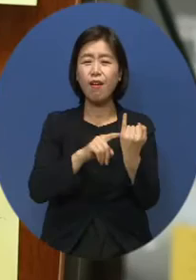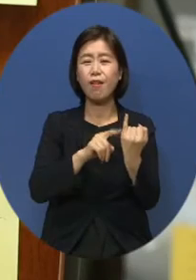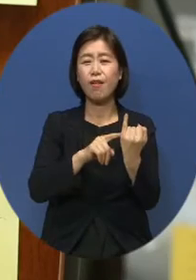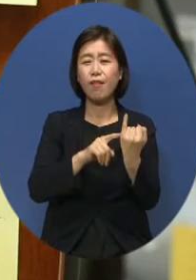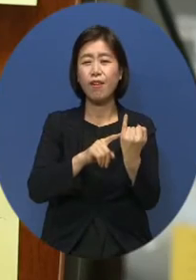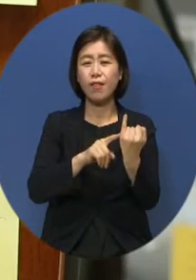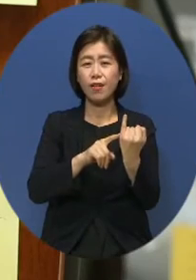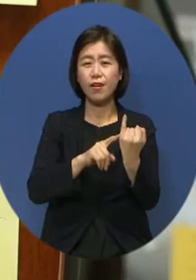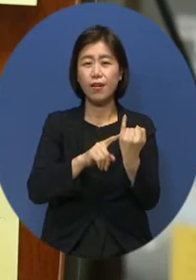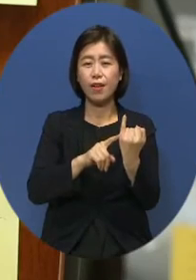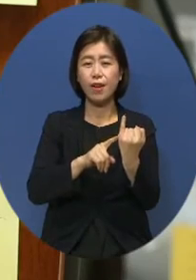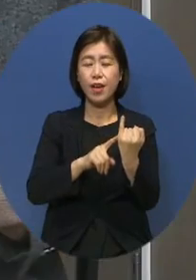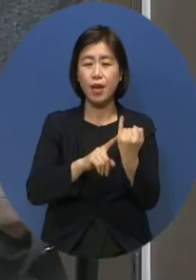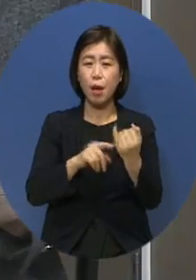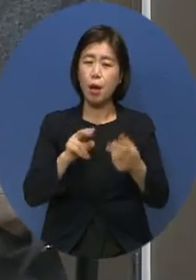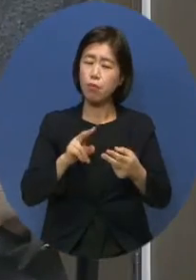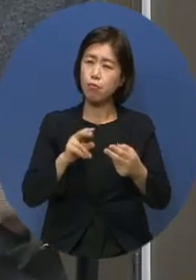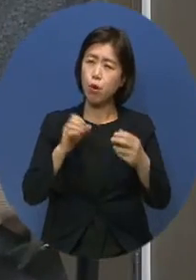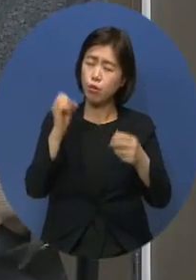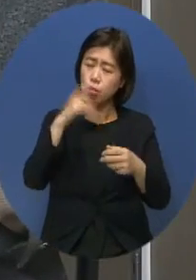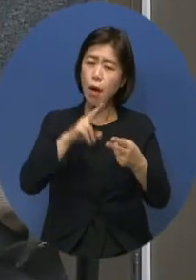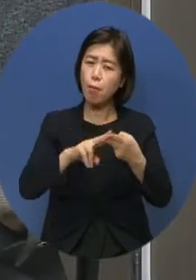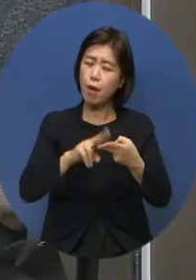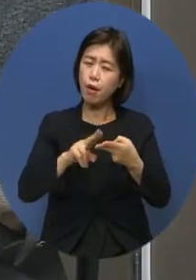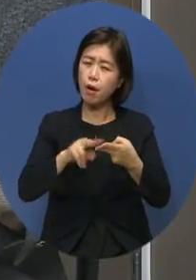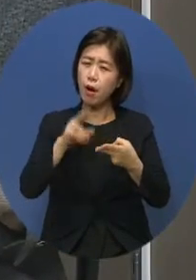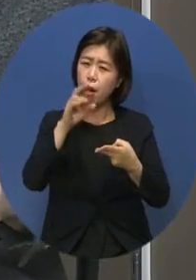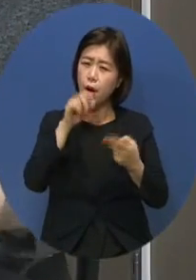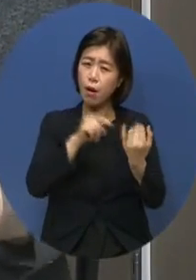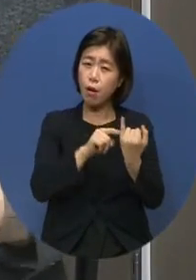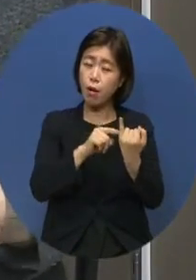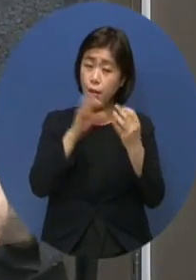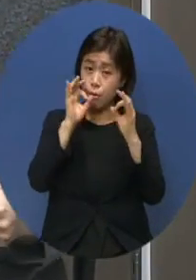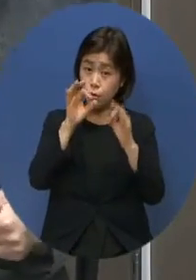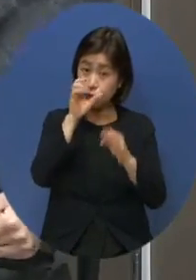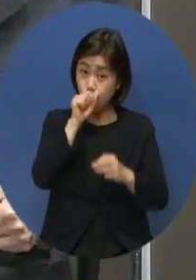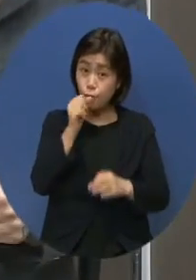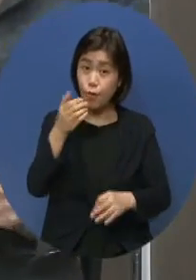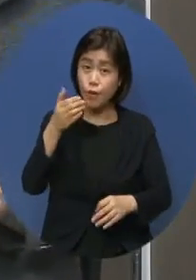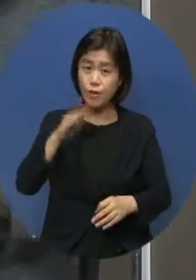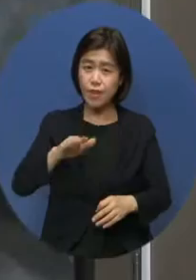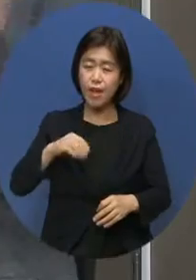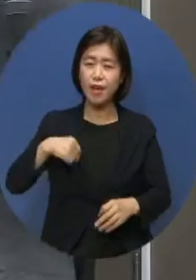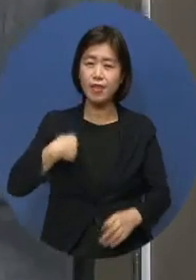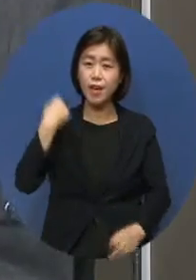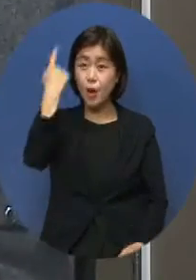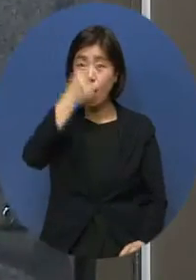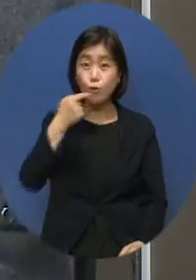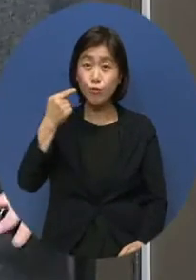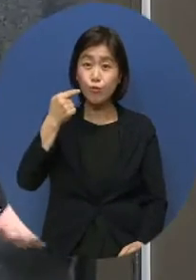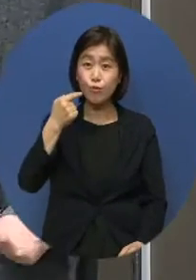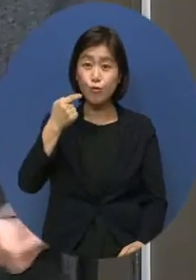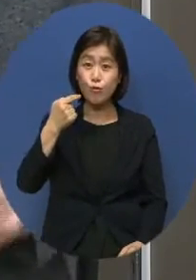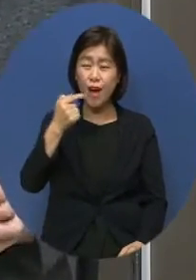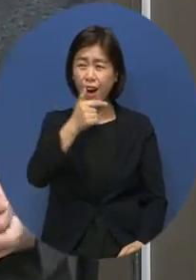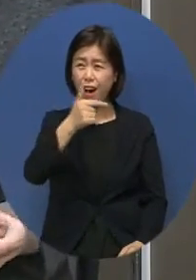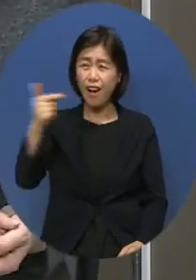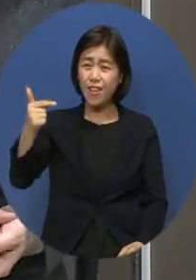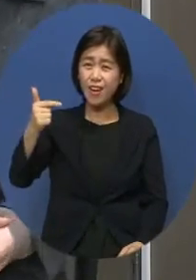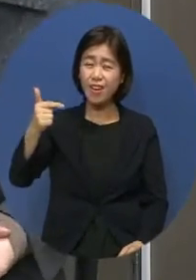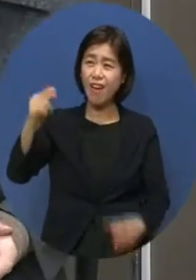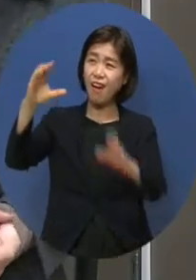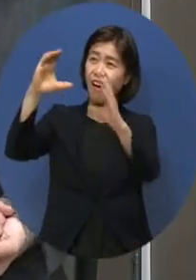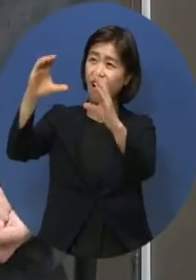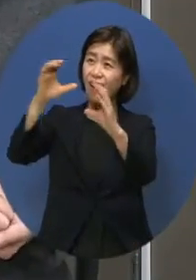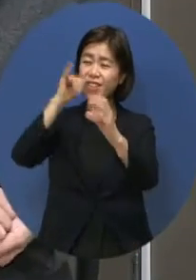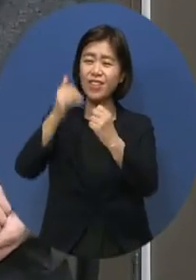많이 없어요. 애니메이션은 좋아하는데 근데 어른이 되면을 너무 좋아해요. 자기 얼굴이 이만하게 나오는 거 진짜 너무 좋아해요.